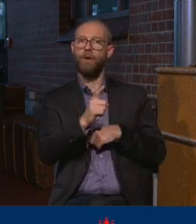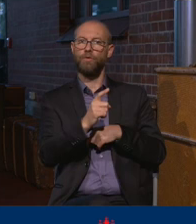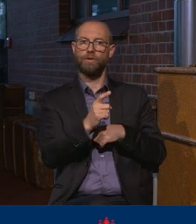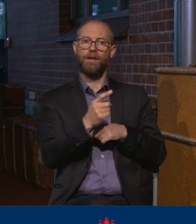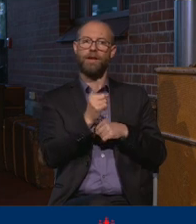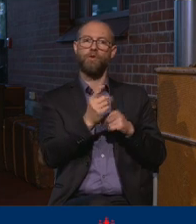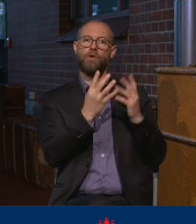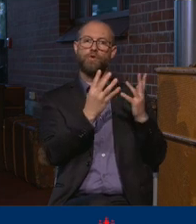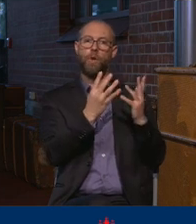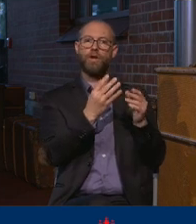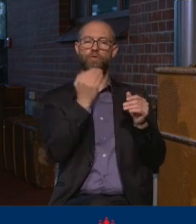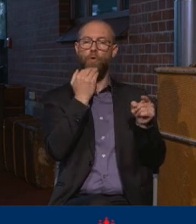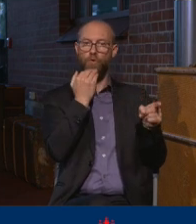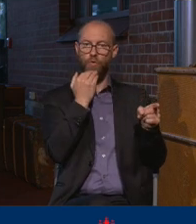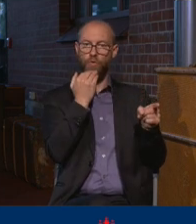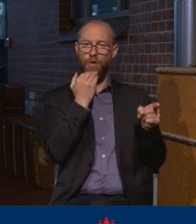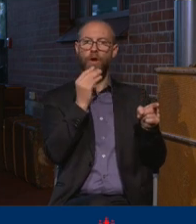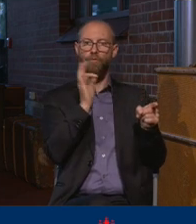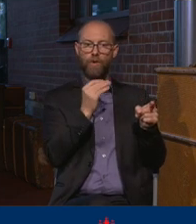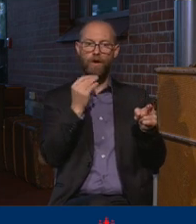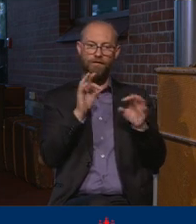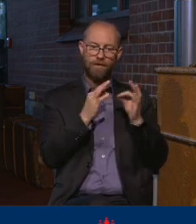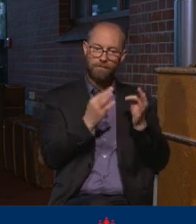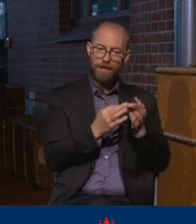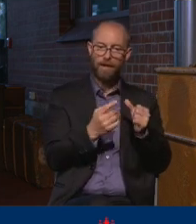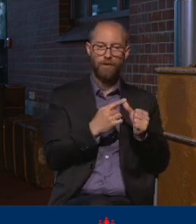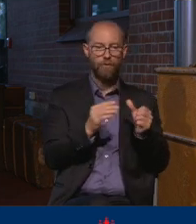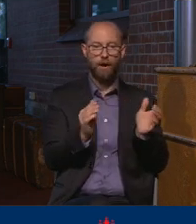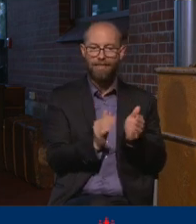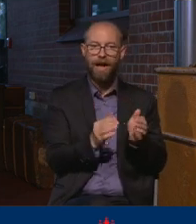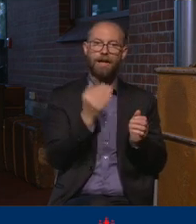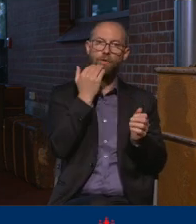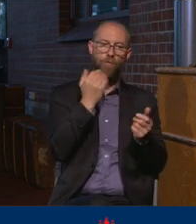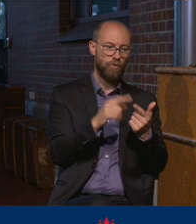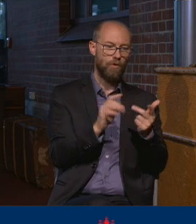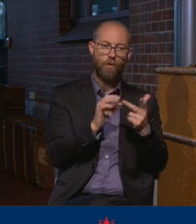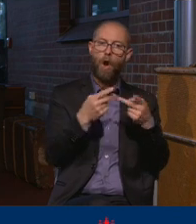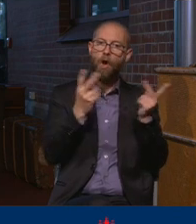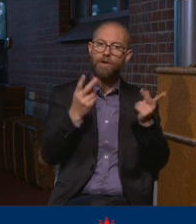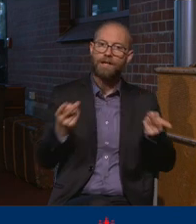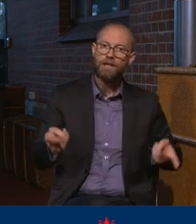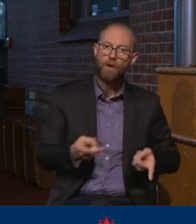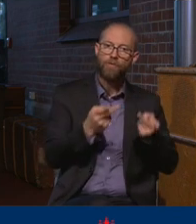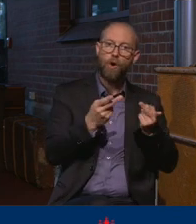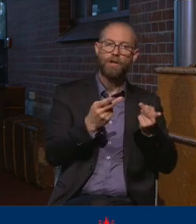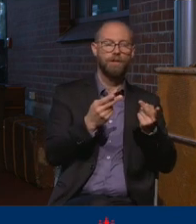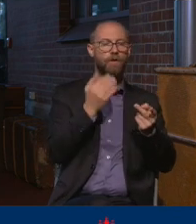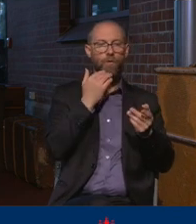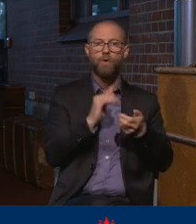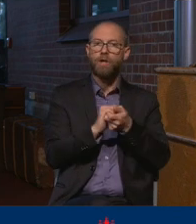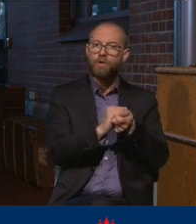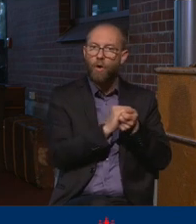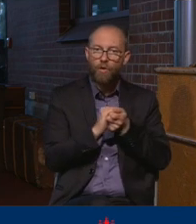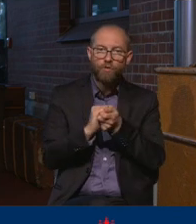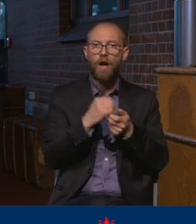in den wohn produkten von familien wohnen über kleine wohnung über öffentlich geförderte genossenschaftswohnung auch die